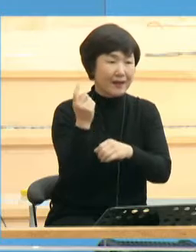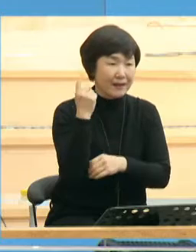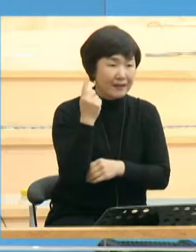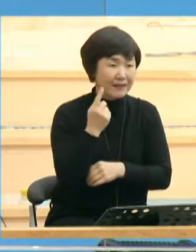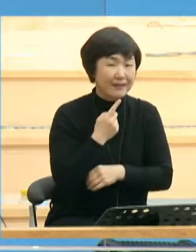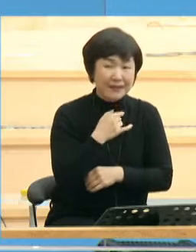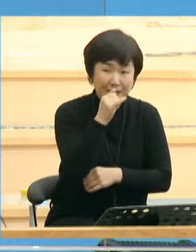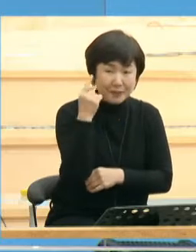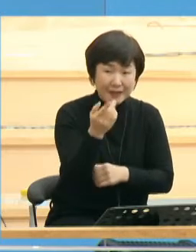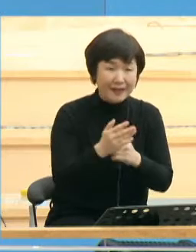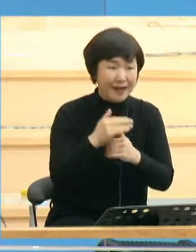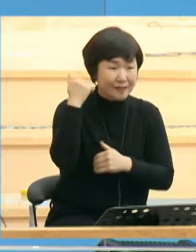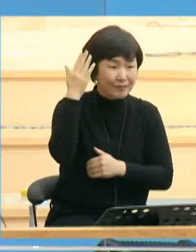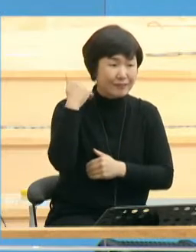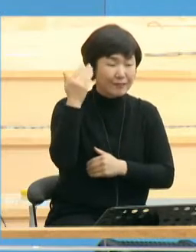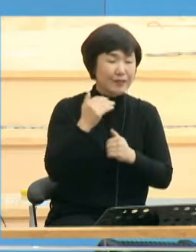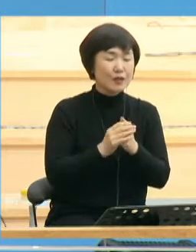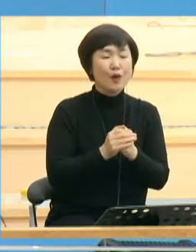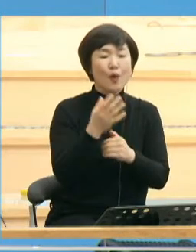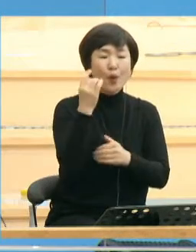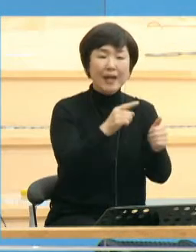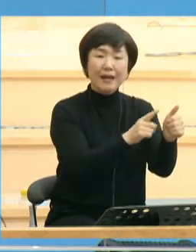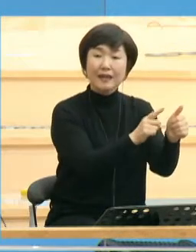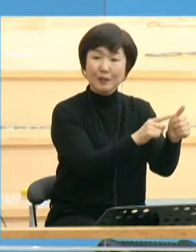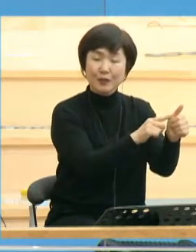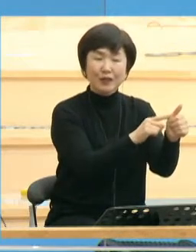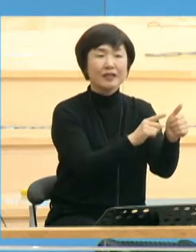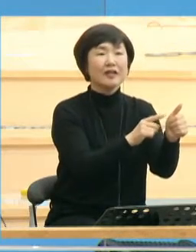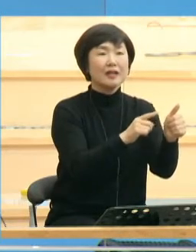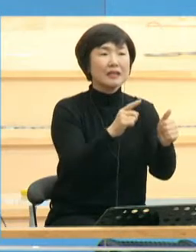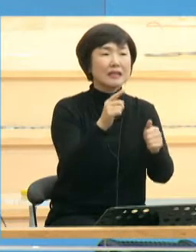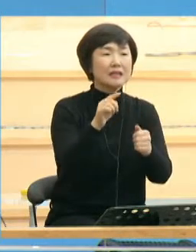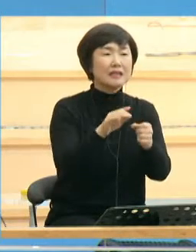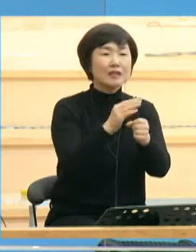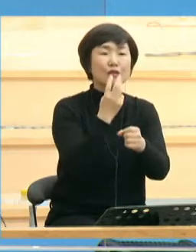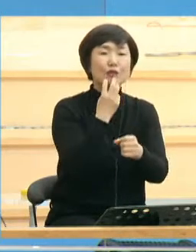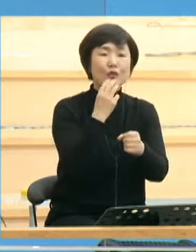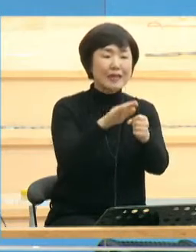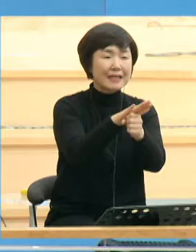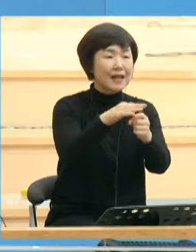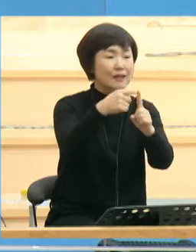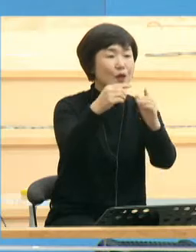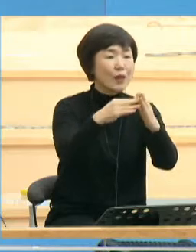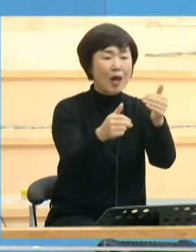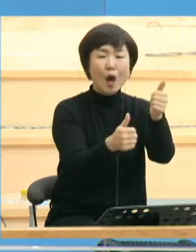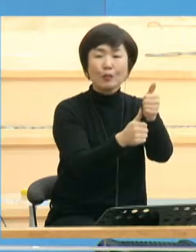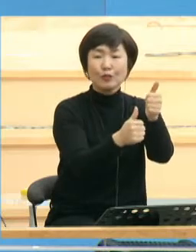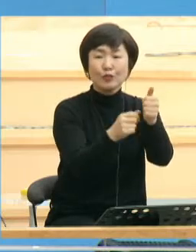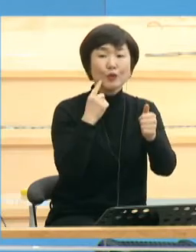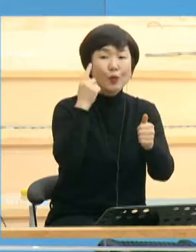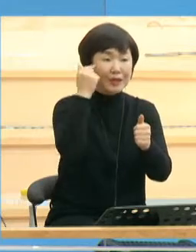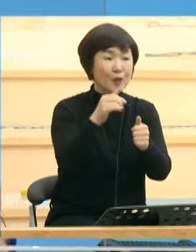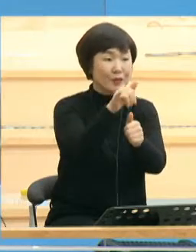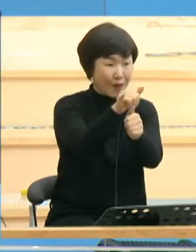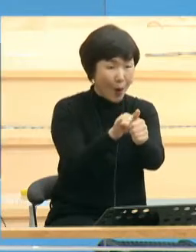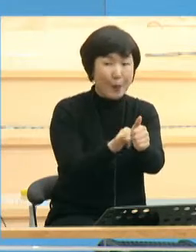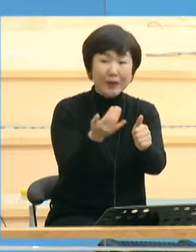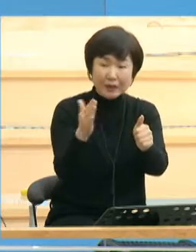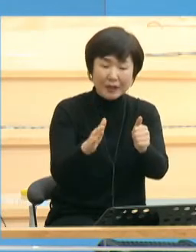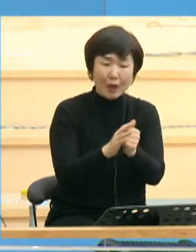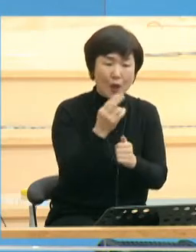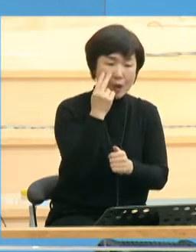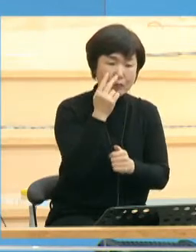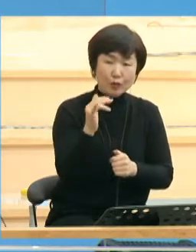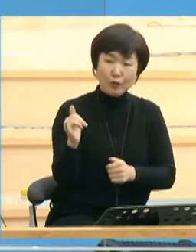2분은 원래 서울의 사랑에게 서울 사랑의 부목사로 섬겼던 분인데 유학 도중에 말이에요 정말